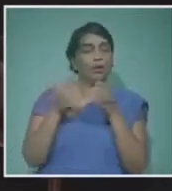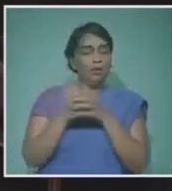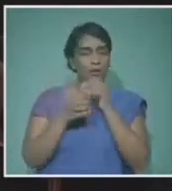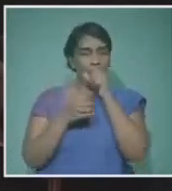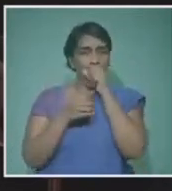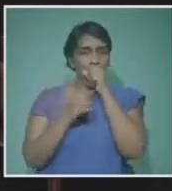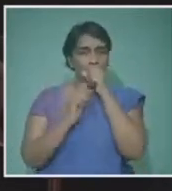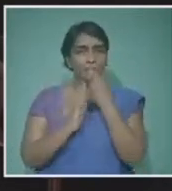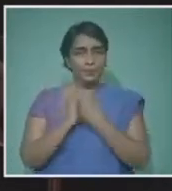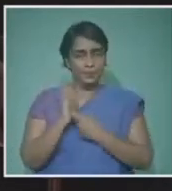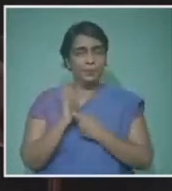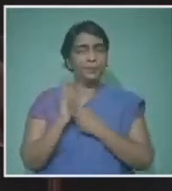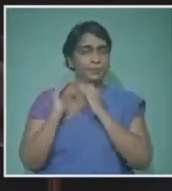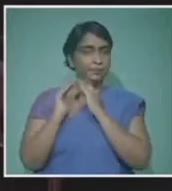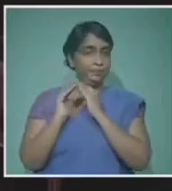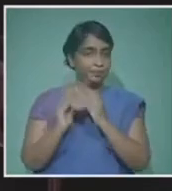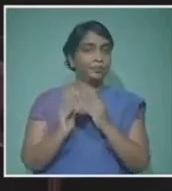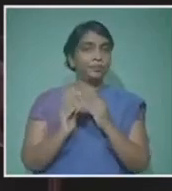මේ